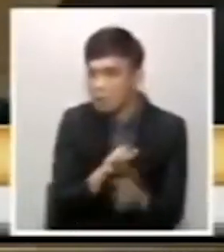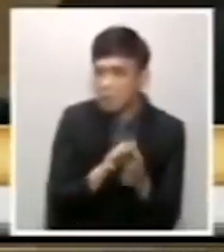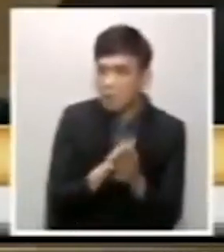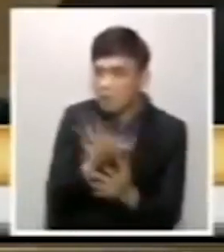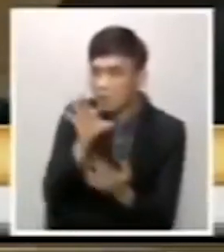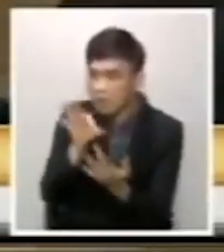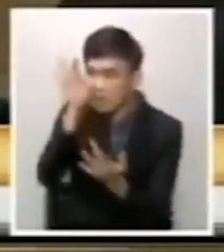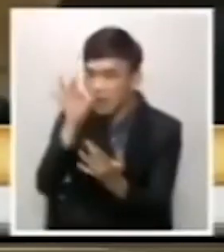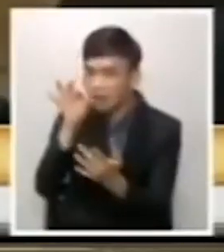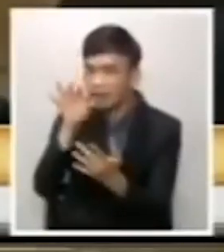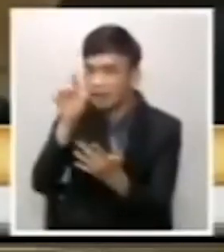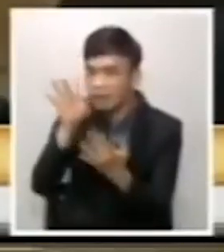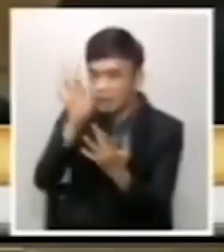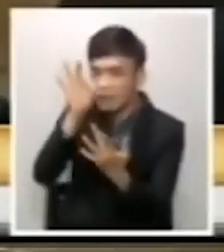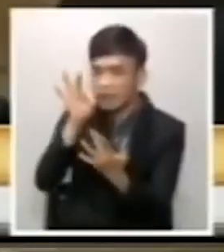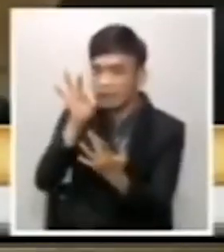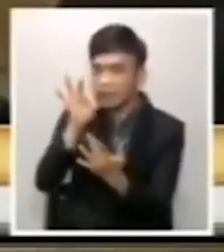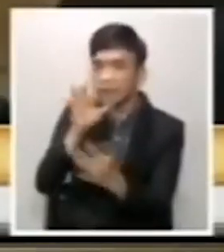ายกรัฐมนตรีได้